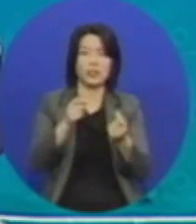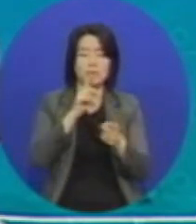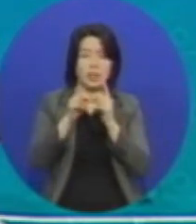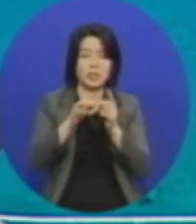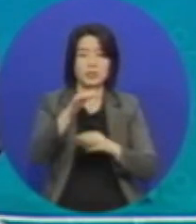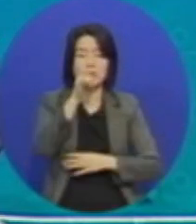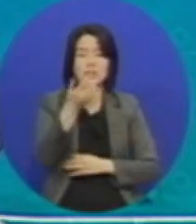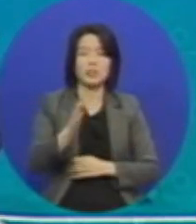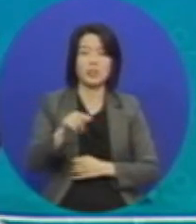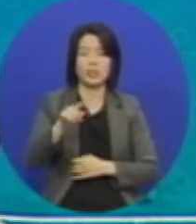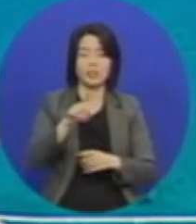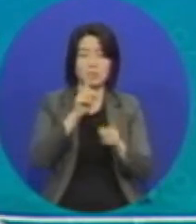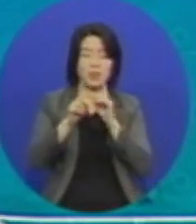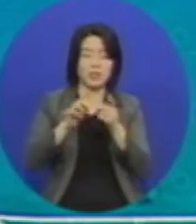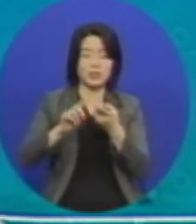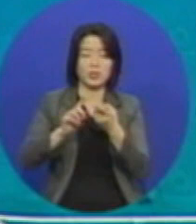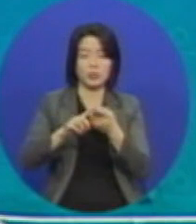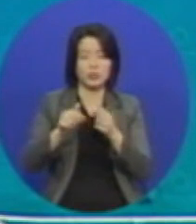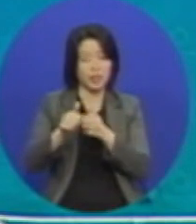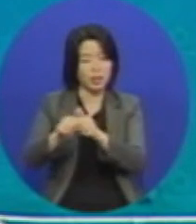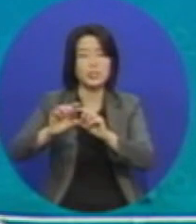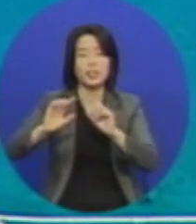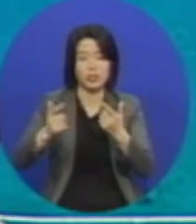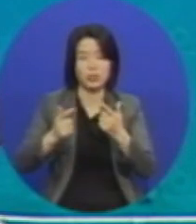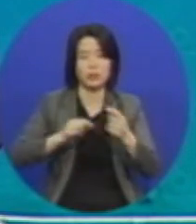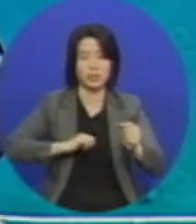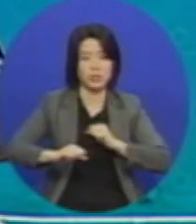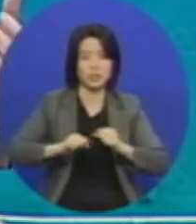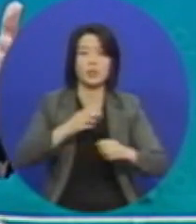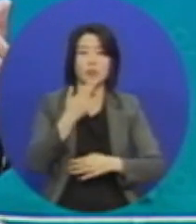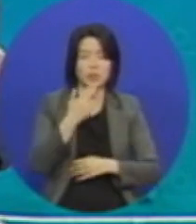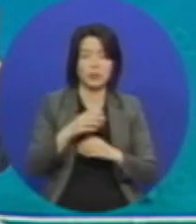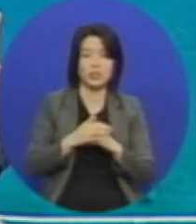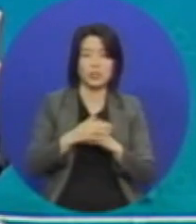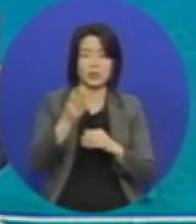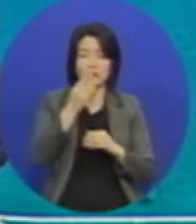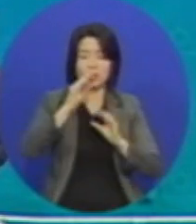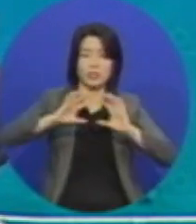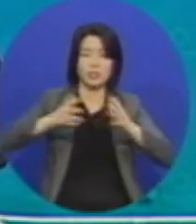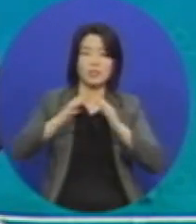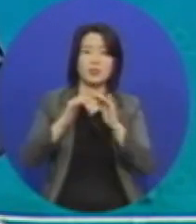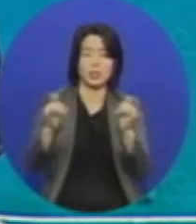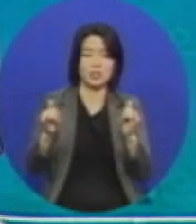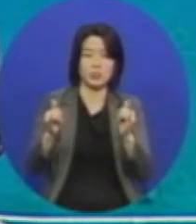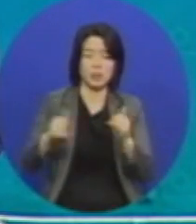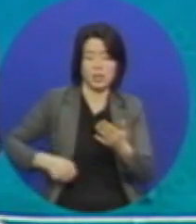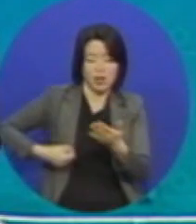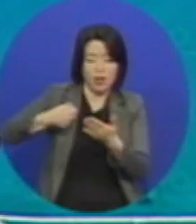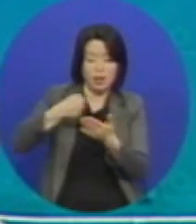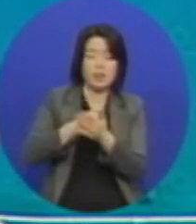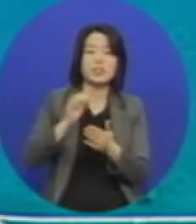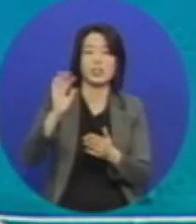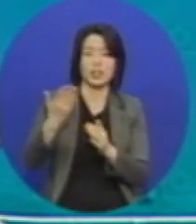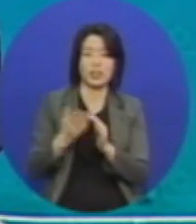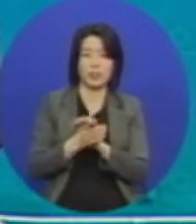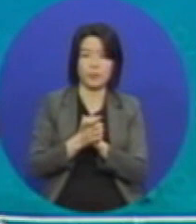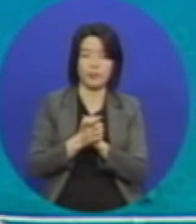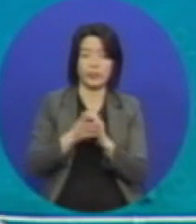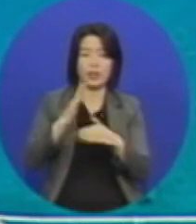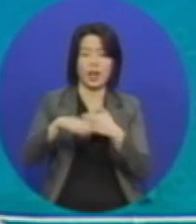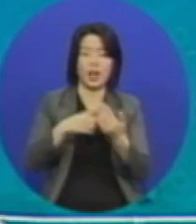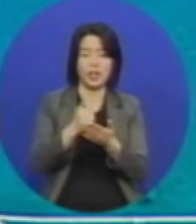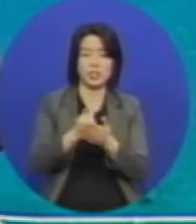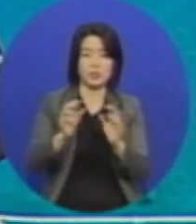우리가 그 말씀대로 실제로 안했군요 그러면서 이스라엘 백성들이 결단을 합니다 하나님